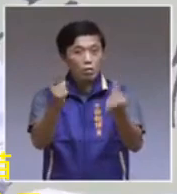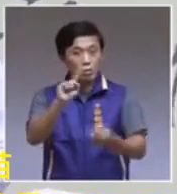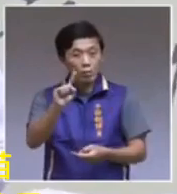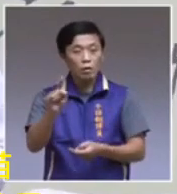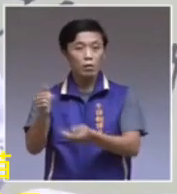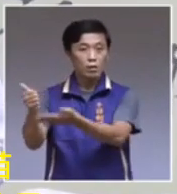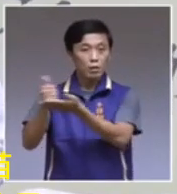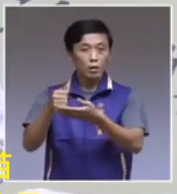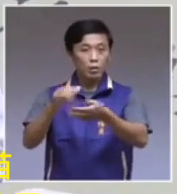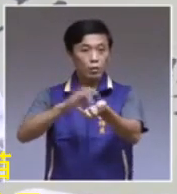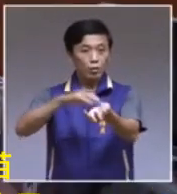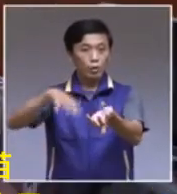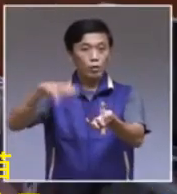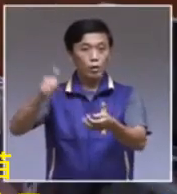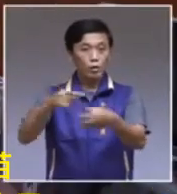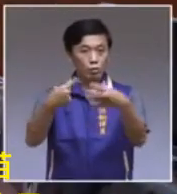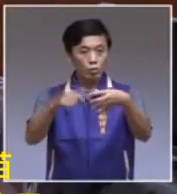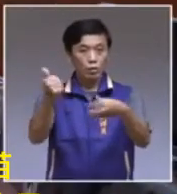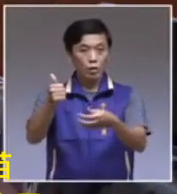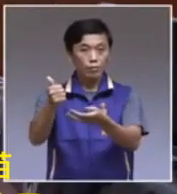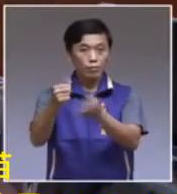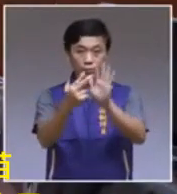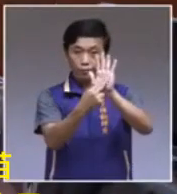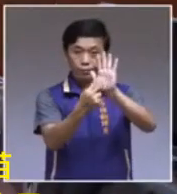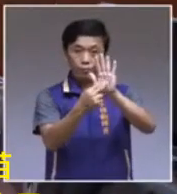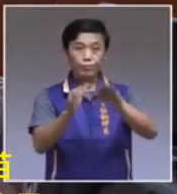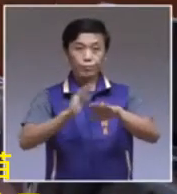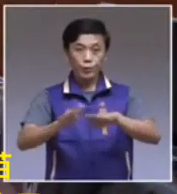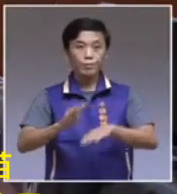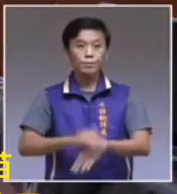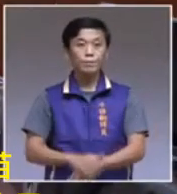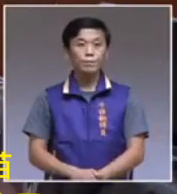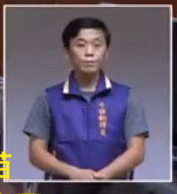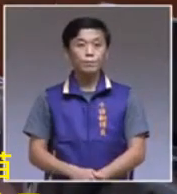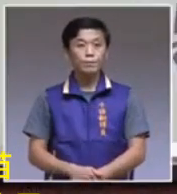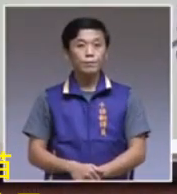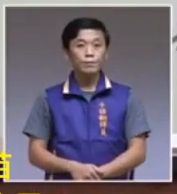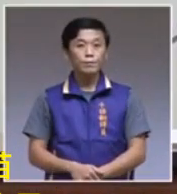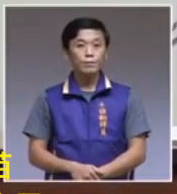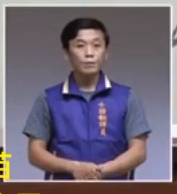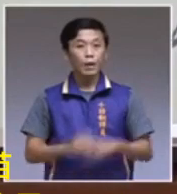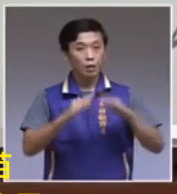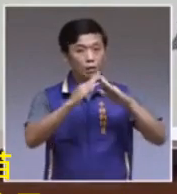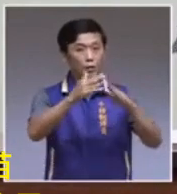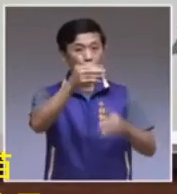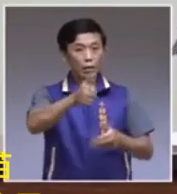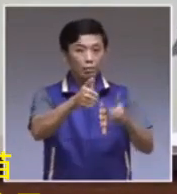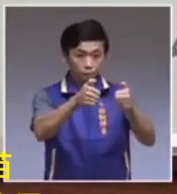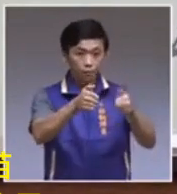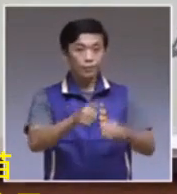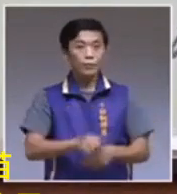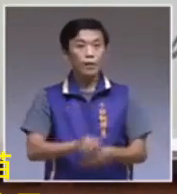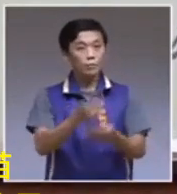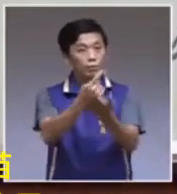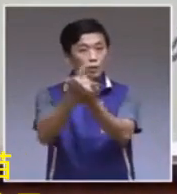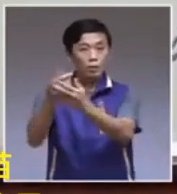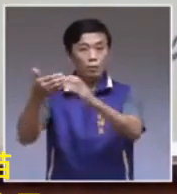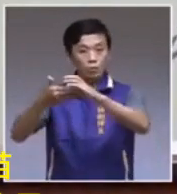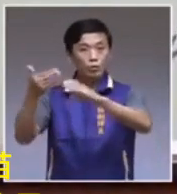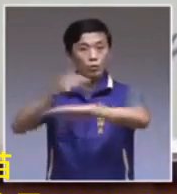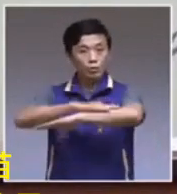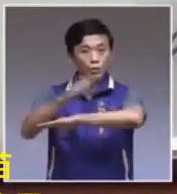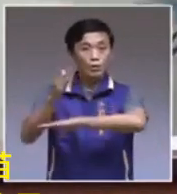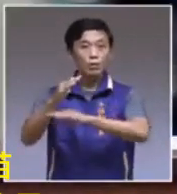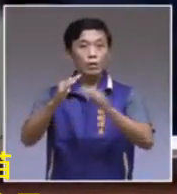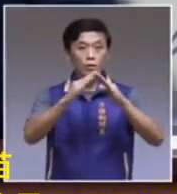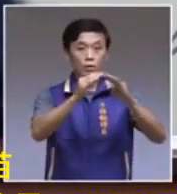钟院长来跟大家做说明。 好，谢谢市长，那各位媒体